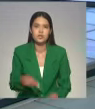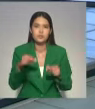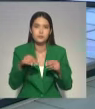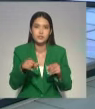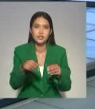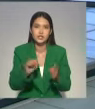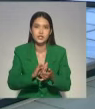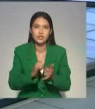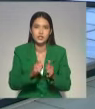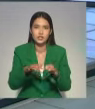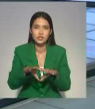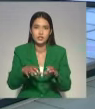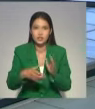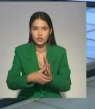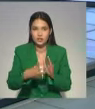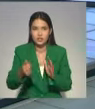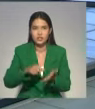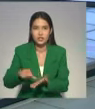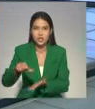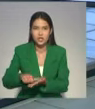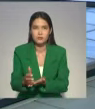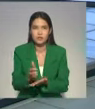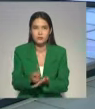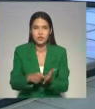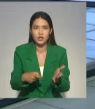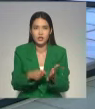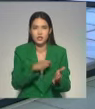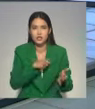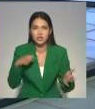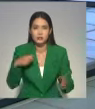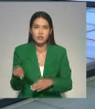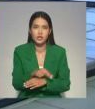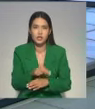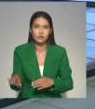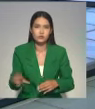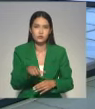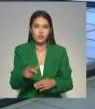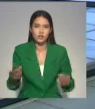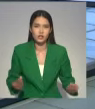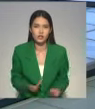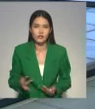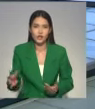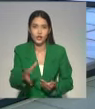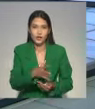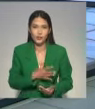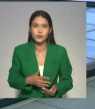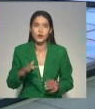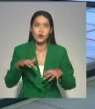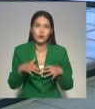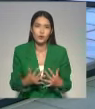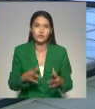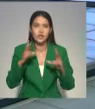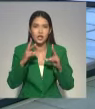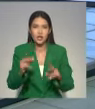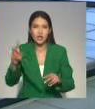Песком, кирпичами и крошкой асфальта запасаются карагандинцы, чтобы самостоятельно ремонтировать дороги. Жители окраины, устав от обещаний